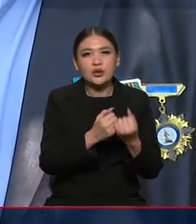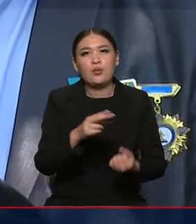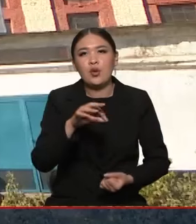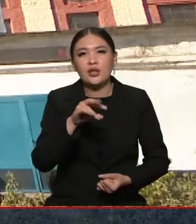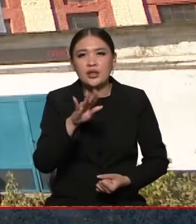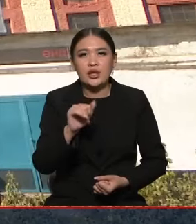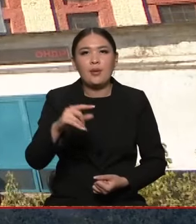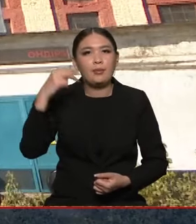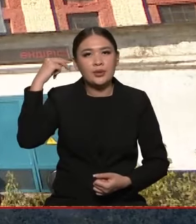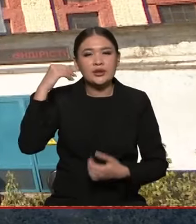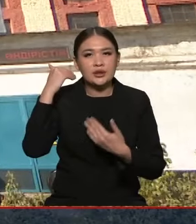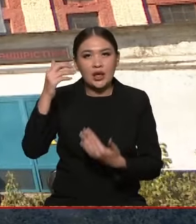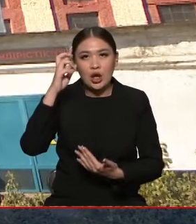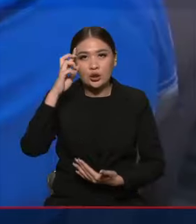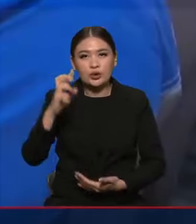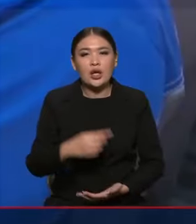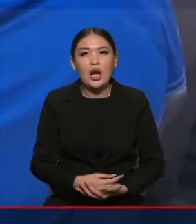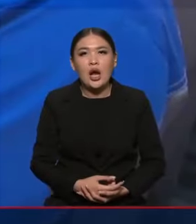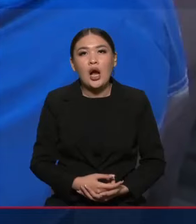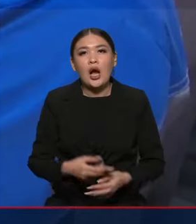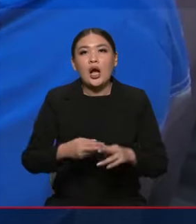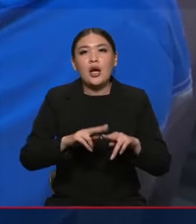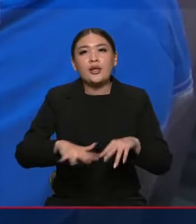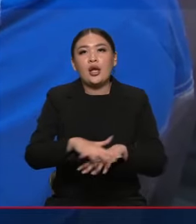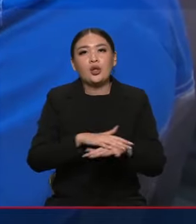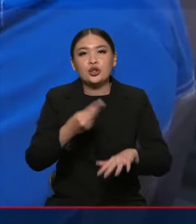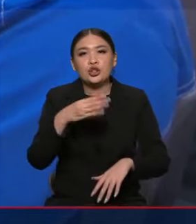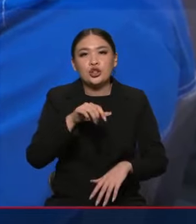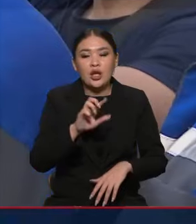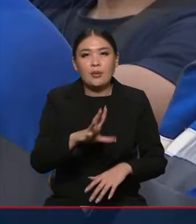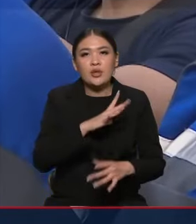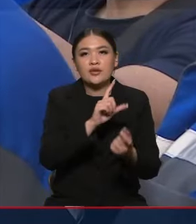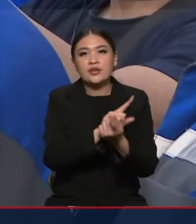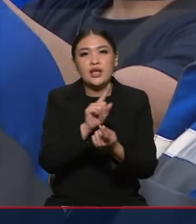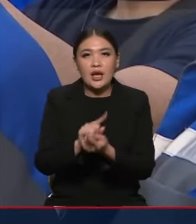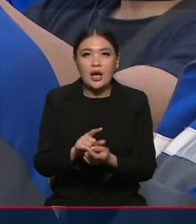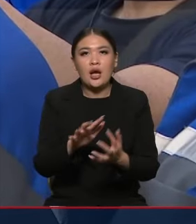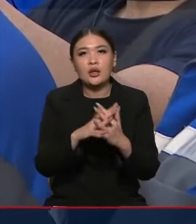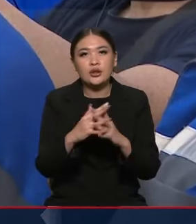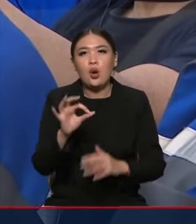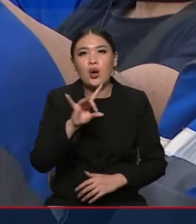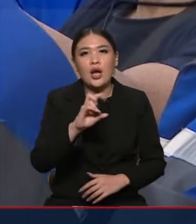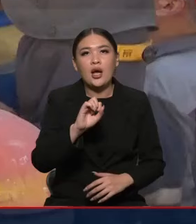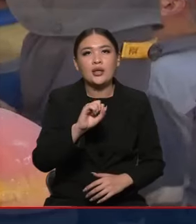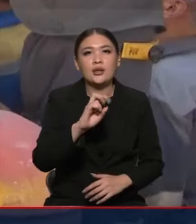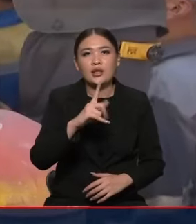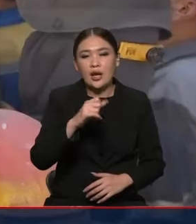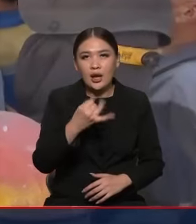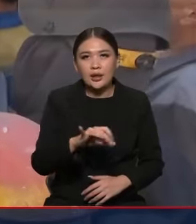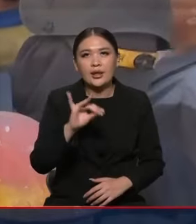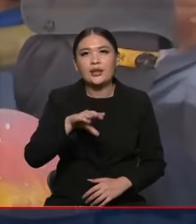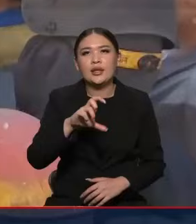политику, проводимую президентом страны. Помимо этого, члены народного штаба встретились с жителями села Орангай, коллективом